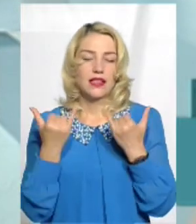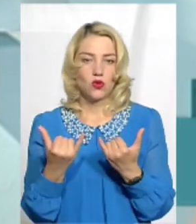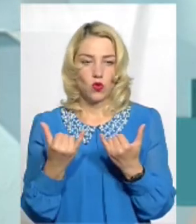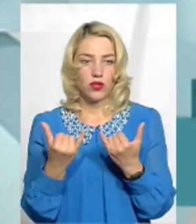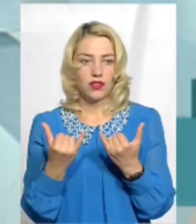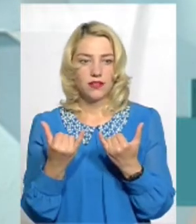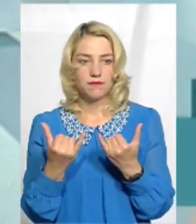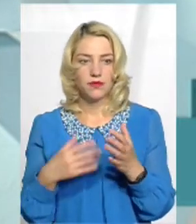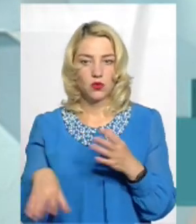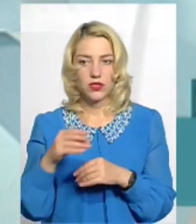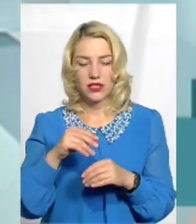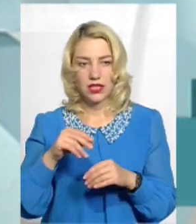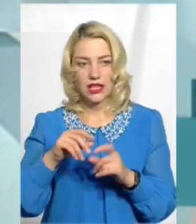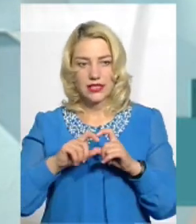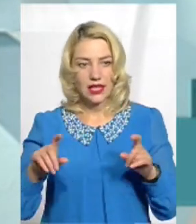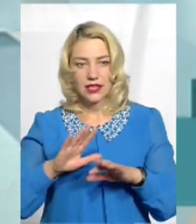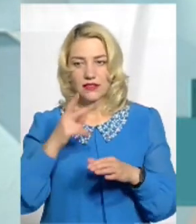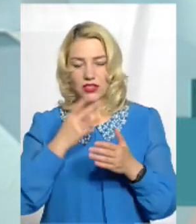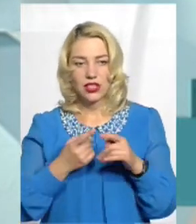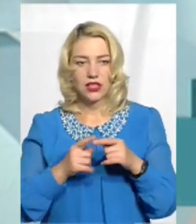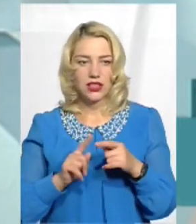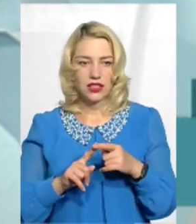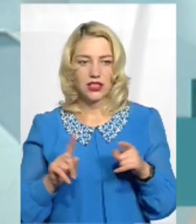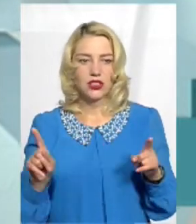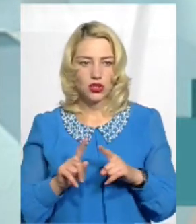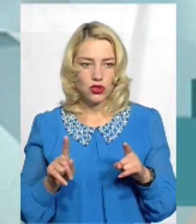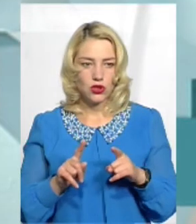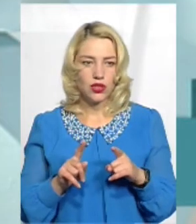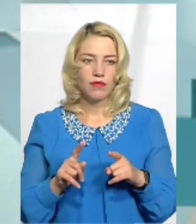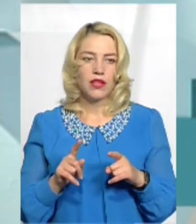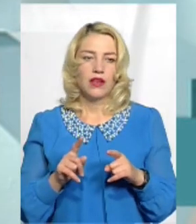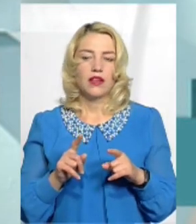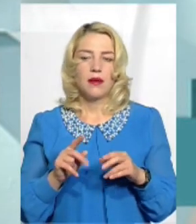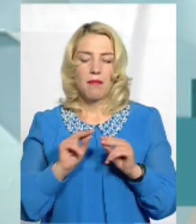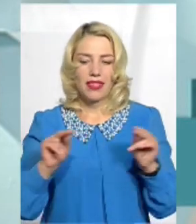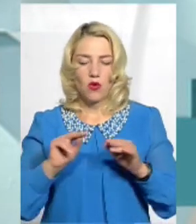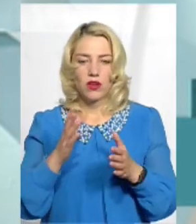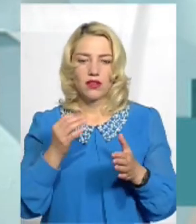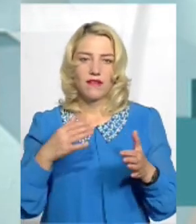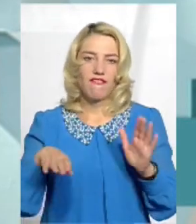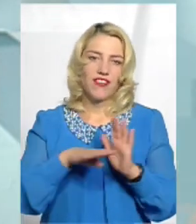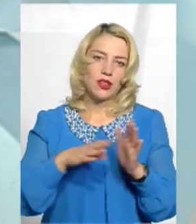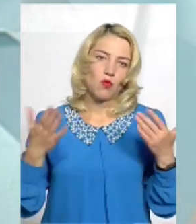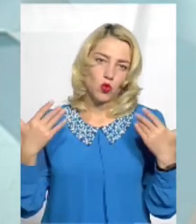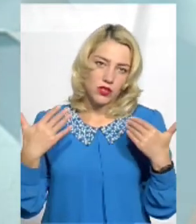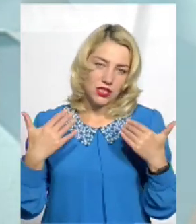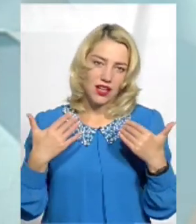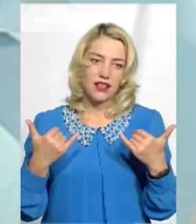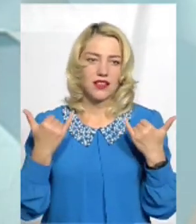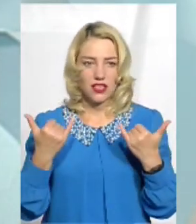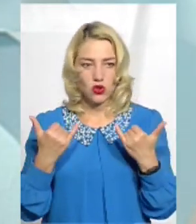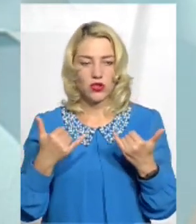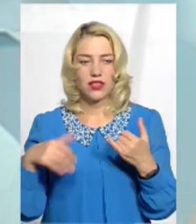сьогодні у всіх заходах, незважаючи на те, що педагоги перебувають у відпустках, і більшість працівників на сьогодні